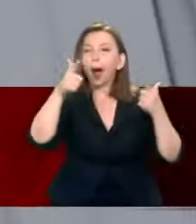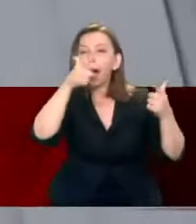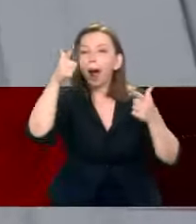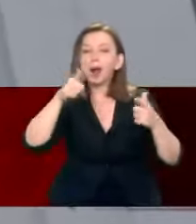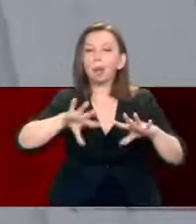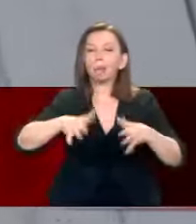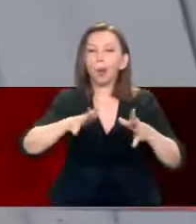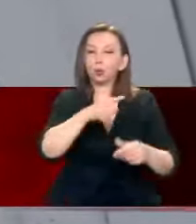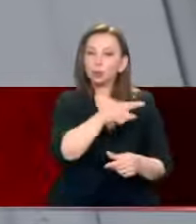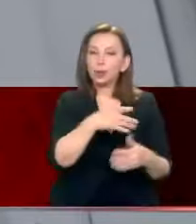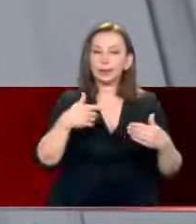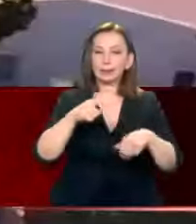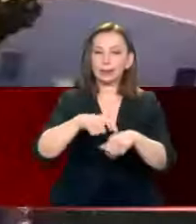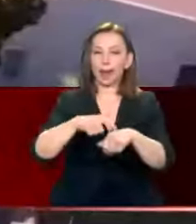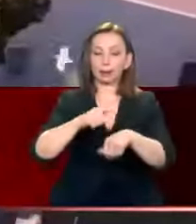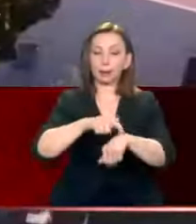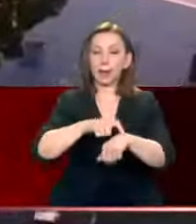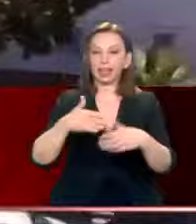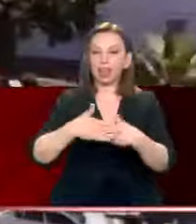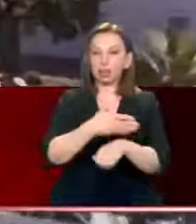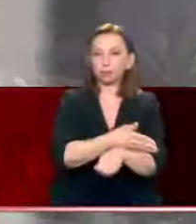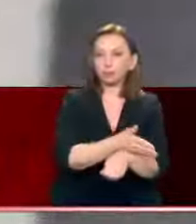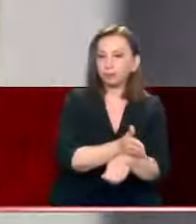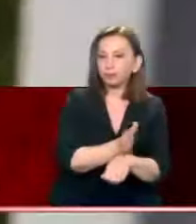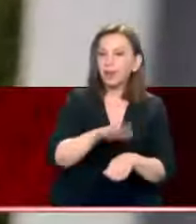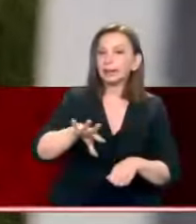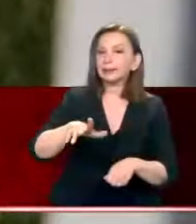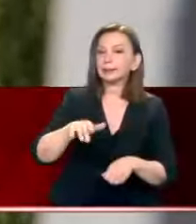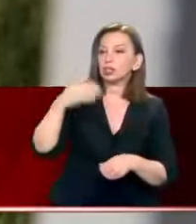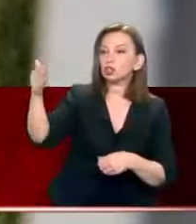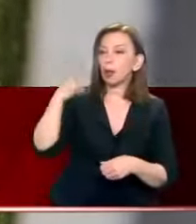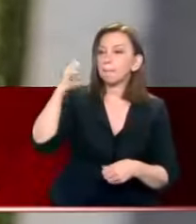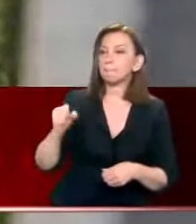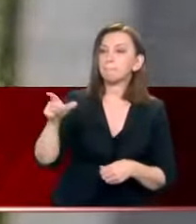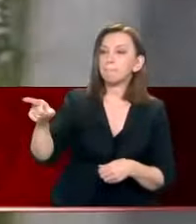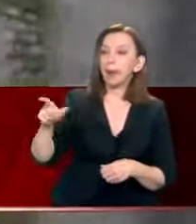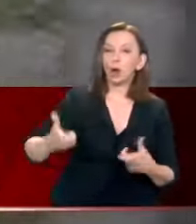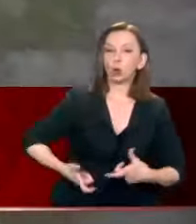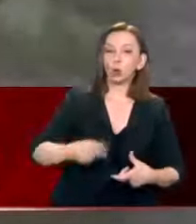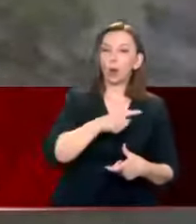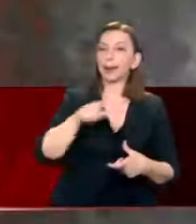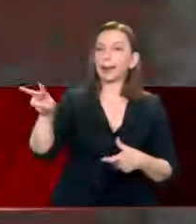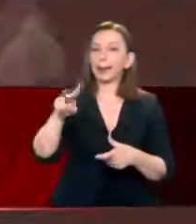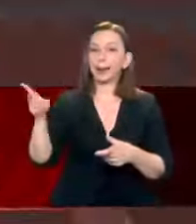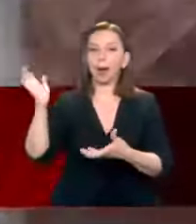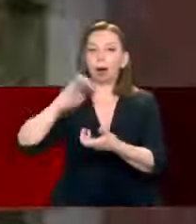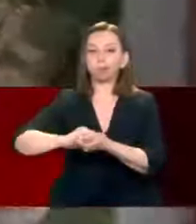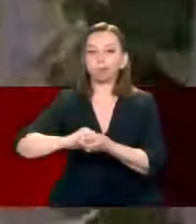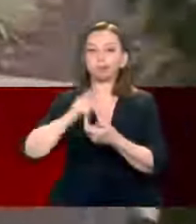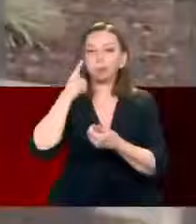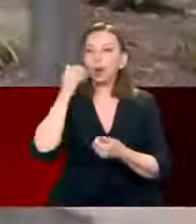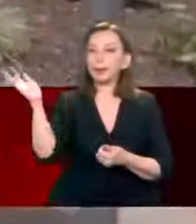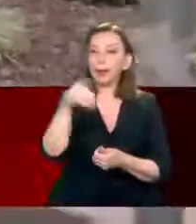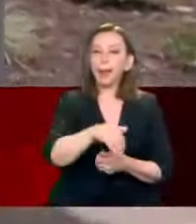bıraktı. Saat gece yarısını geçince de maskeli hırsızları içeri aldı. İlk işleri içerideki 4 kasayı kırmaktı. Kasalarında